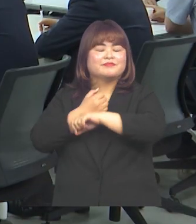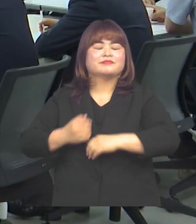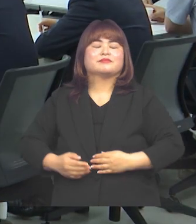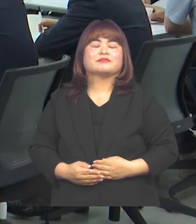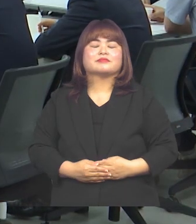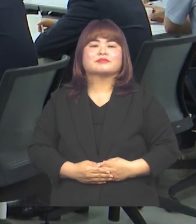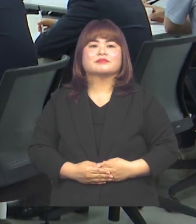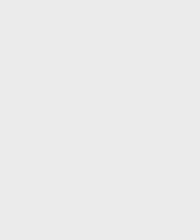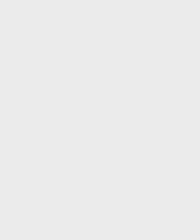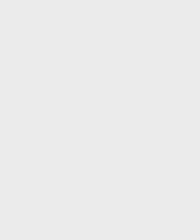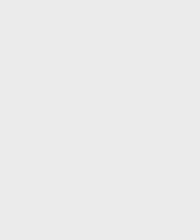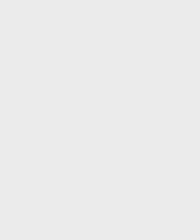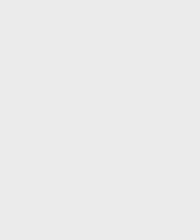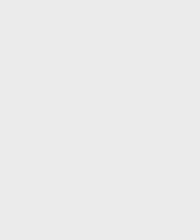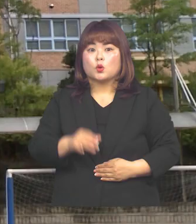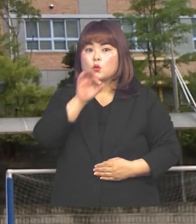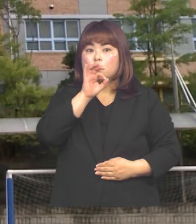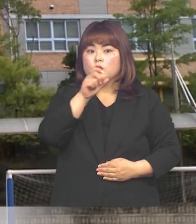모색했습니다.